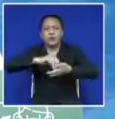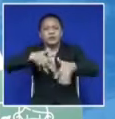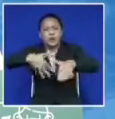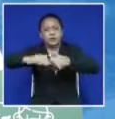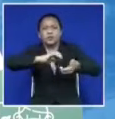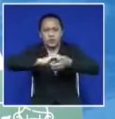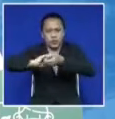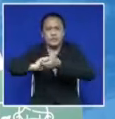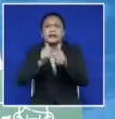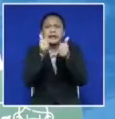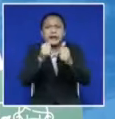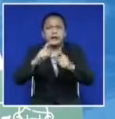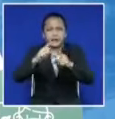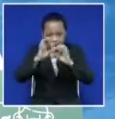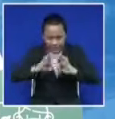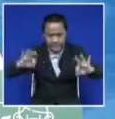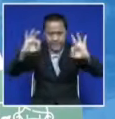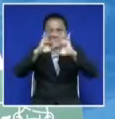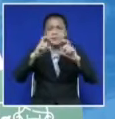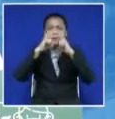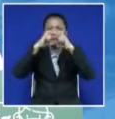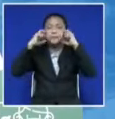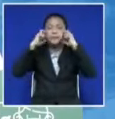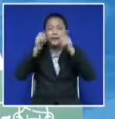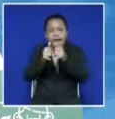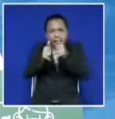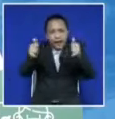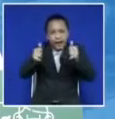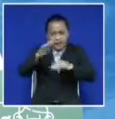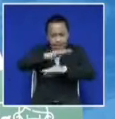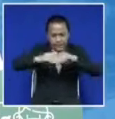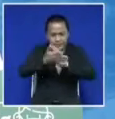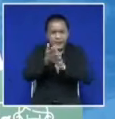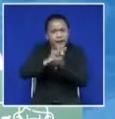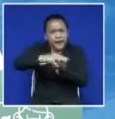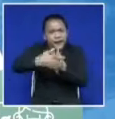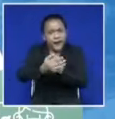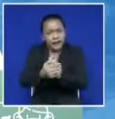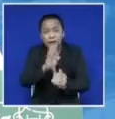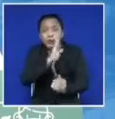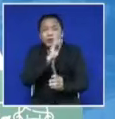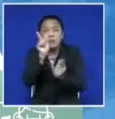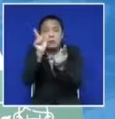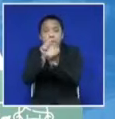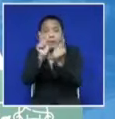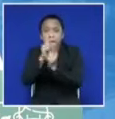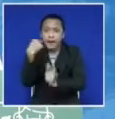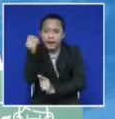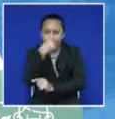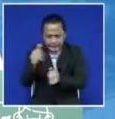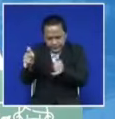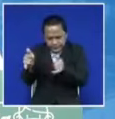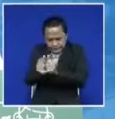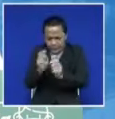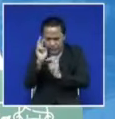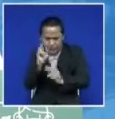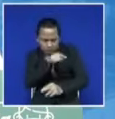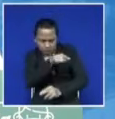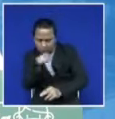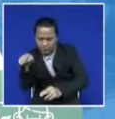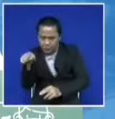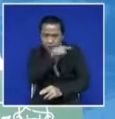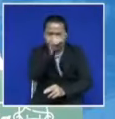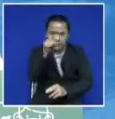นะครับในการใส่หน้ากากนะครับรักษาระยะห่างแล้วก็ล้างมือแล้วถ้าเกิดพบเห็นนะครับคนที่ใกล้ชิดหรือเสี่ยงนะครับ